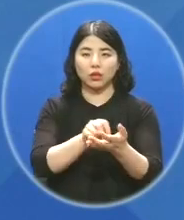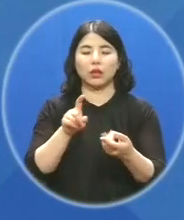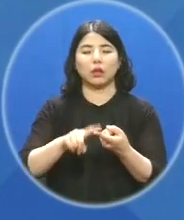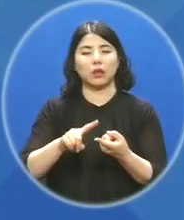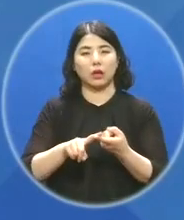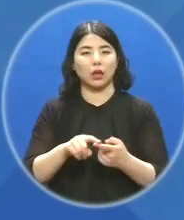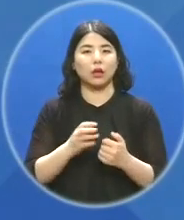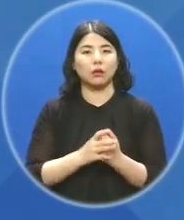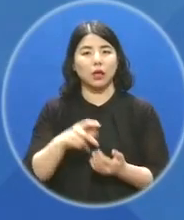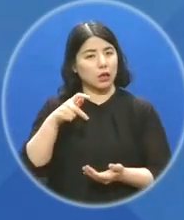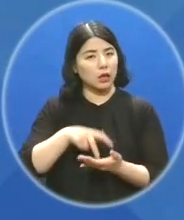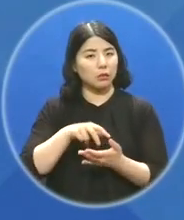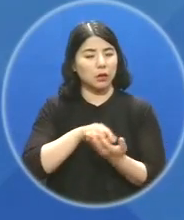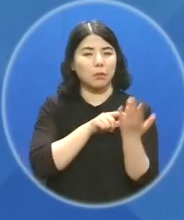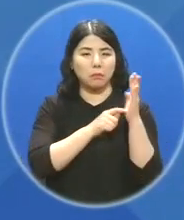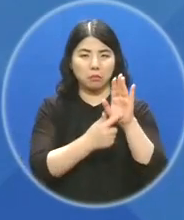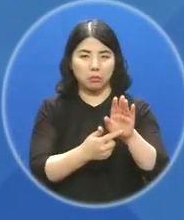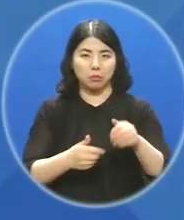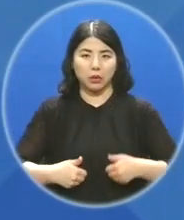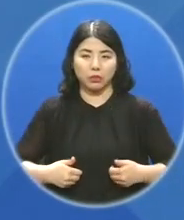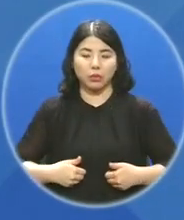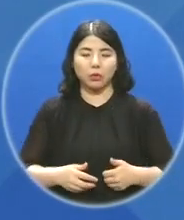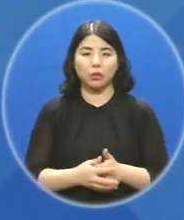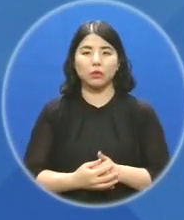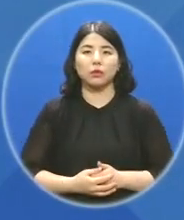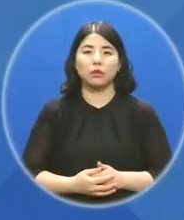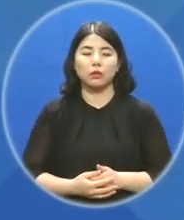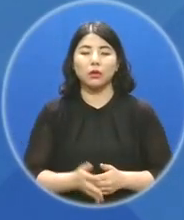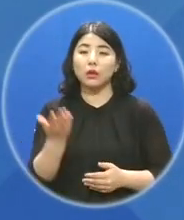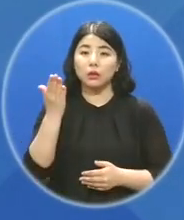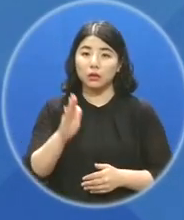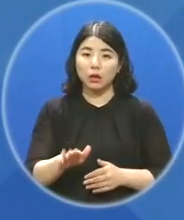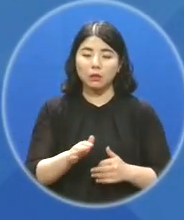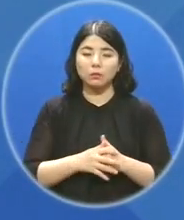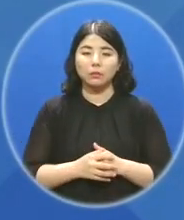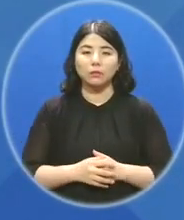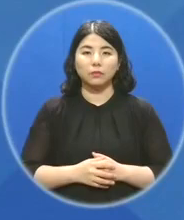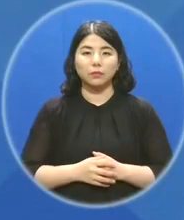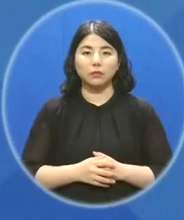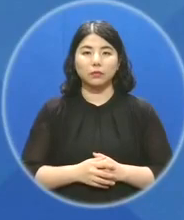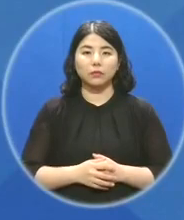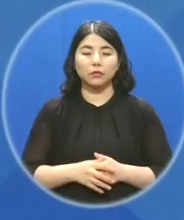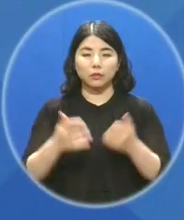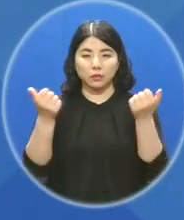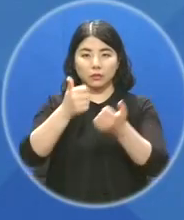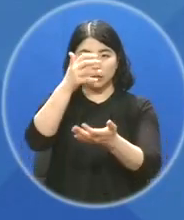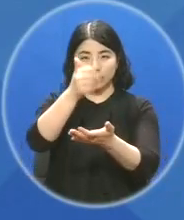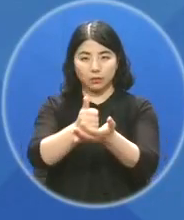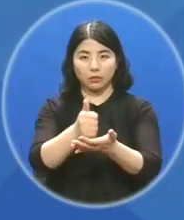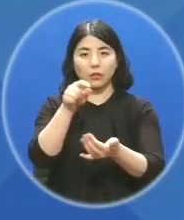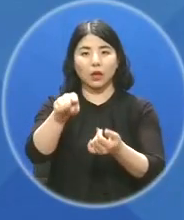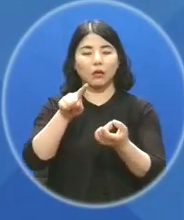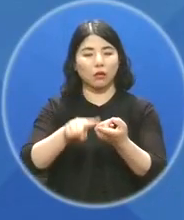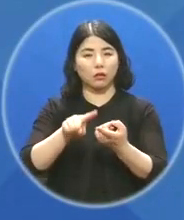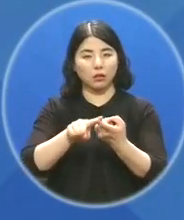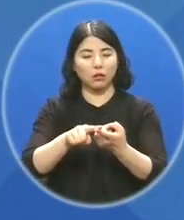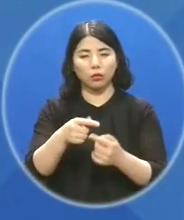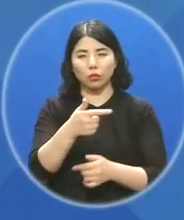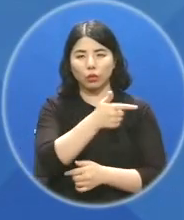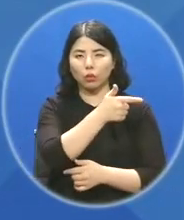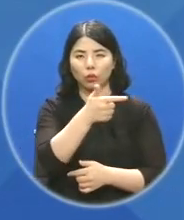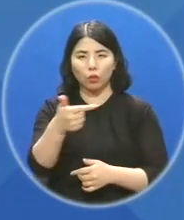대해서 입장을 좀 밝혀야 돼요. 근데 지금의 의장단들은 이런 부분들에 대해서는